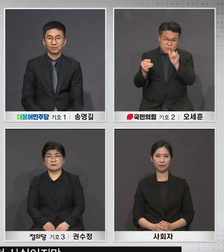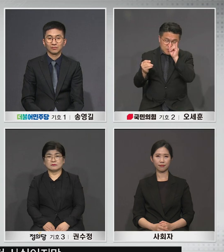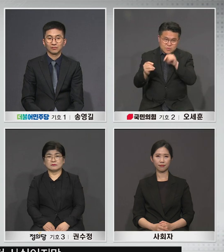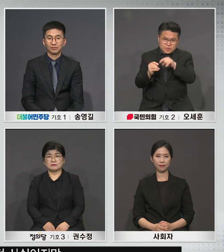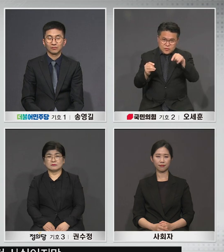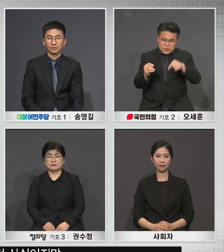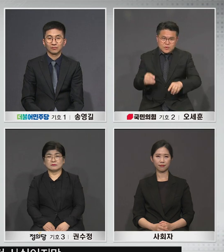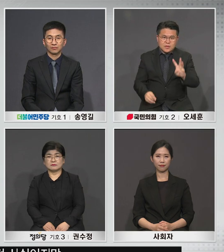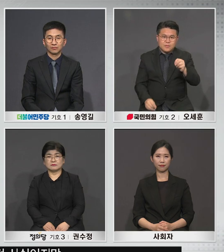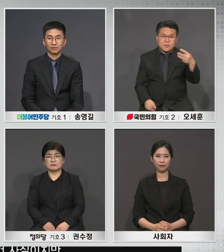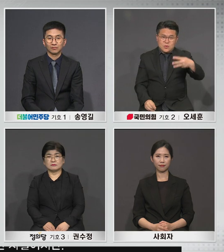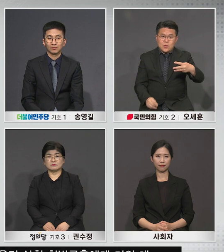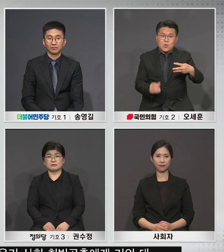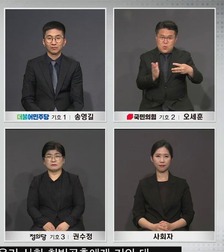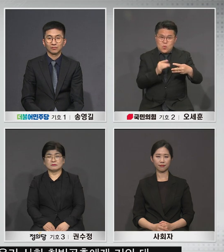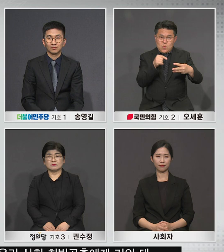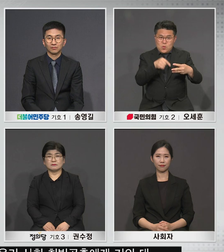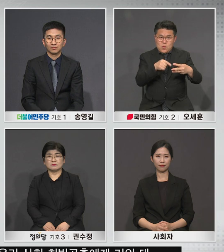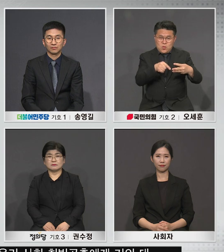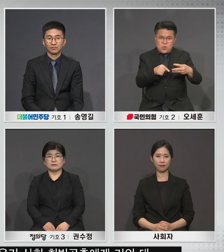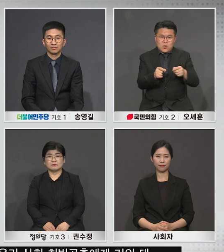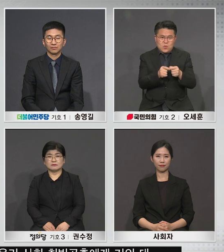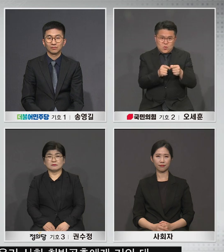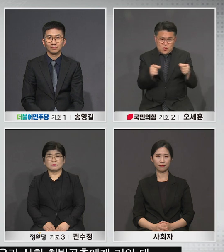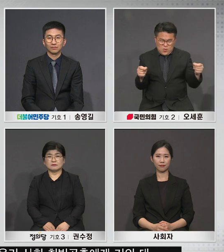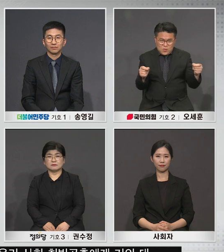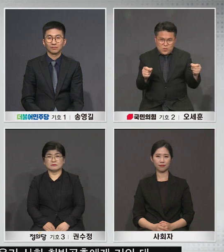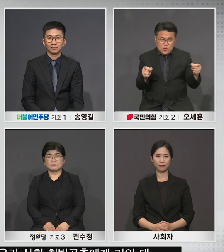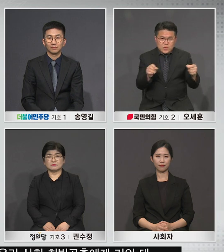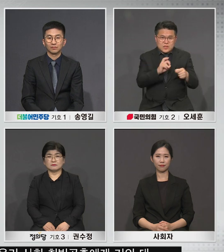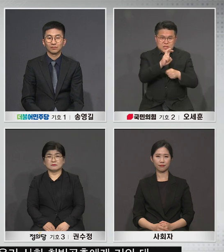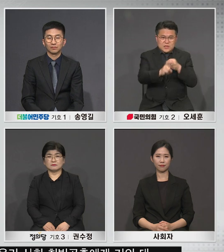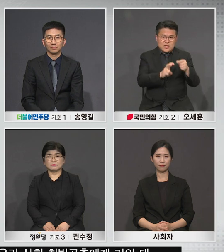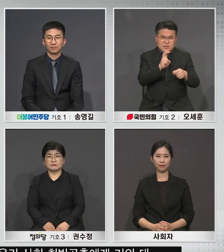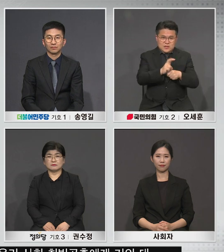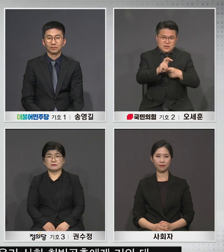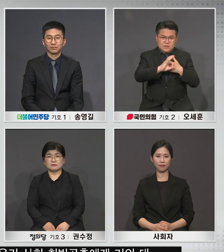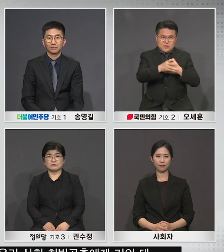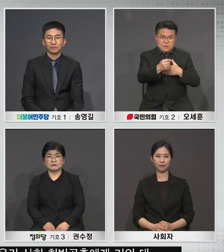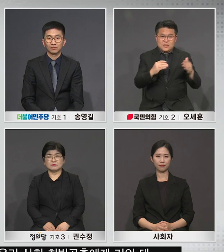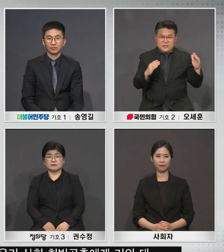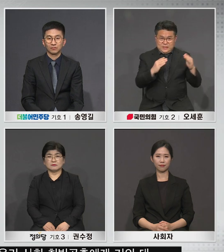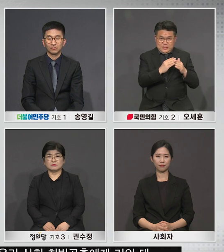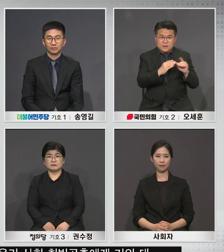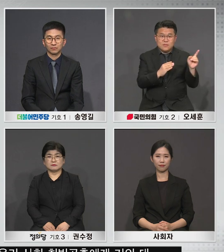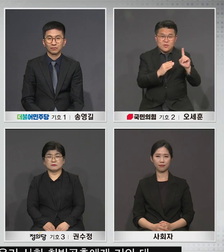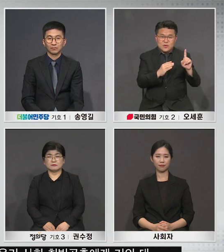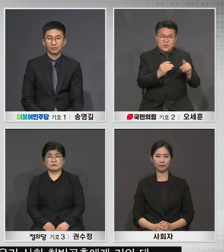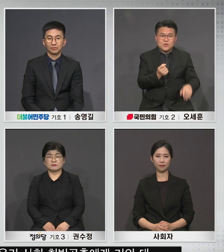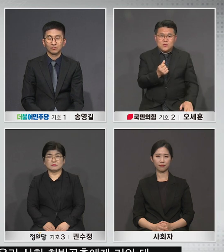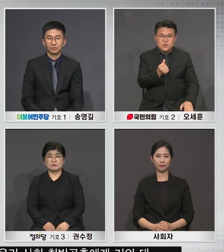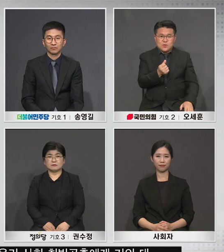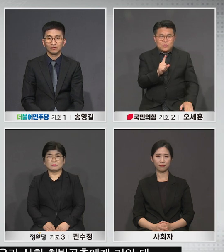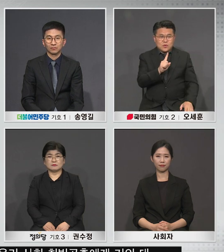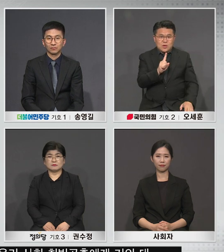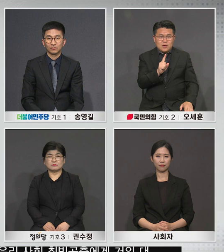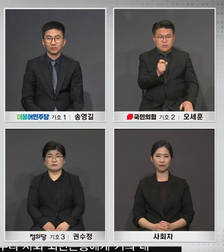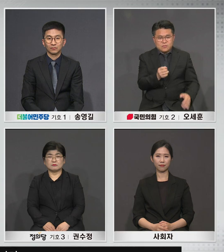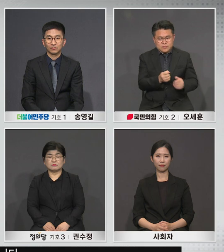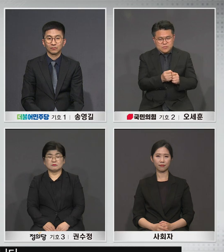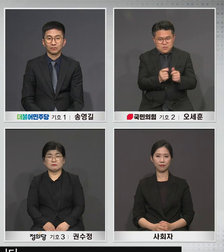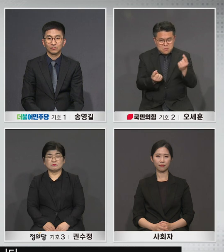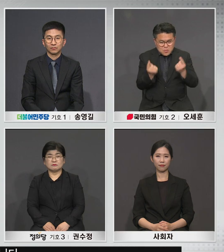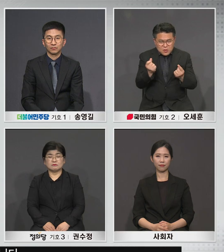3만 3천 가구 정도 되는 장기 전세주택은 그중에서도 비교적 상위층에 속하는 분들이 들어가는 형태의 주택인데요.